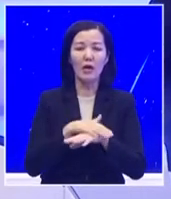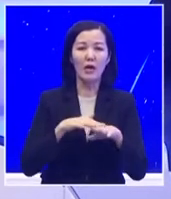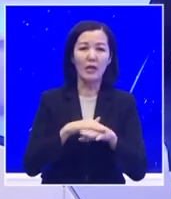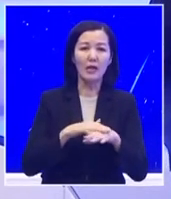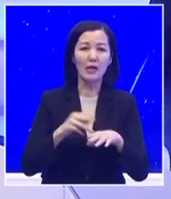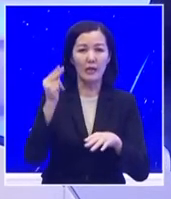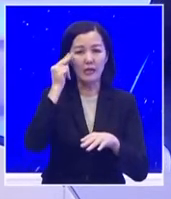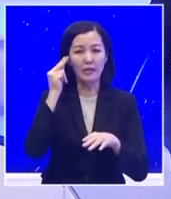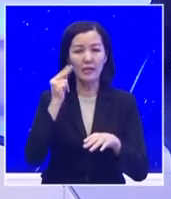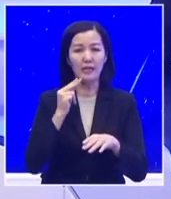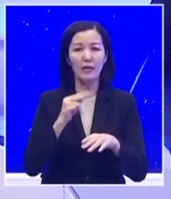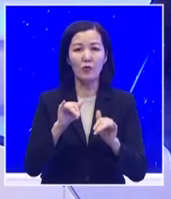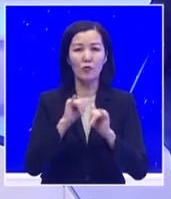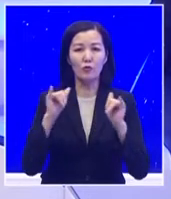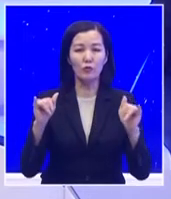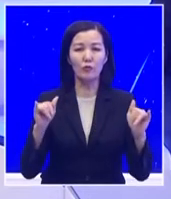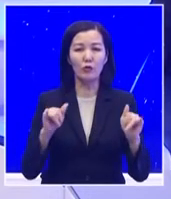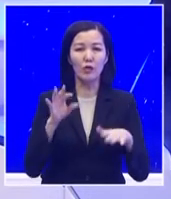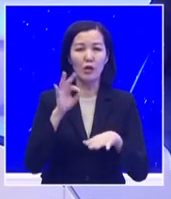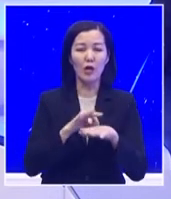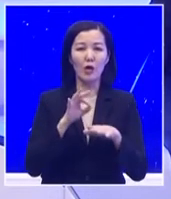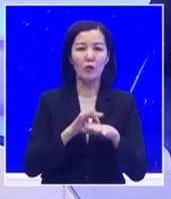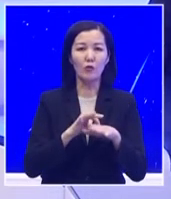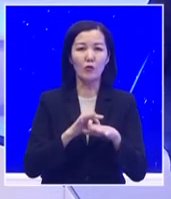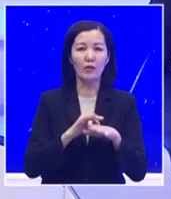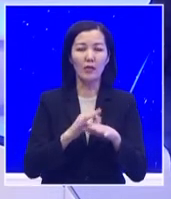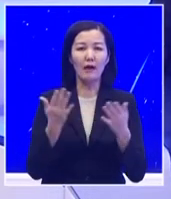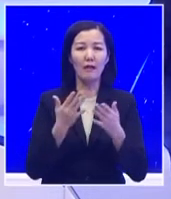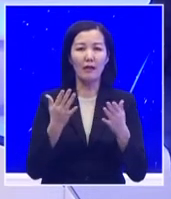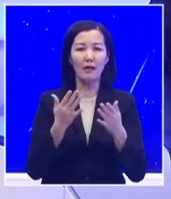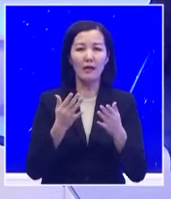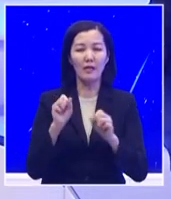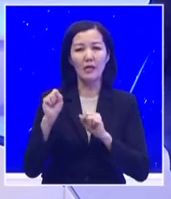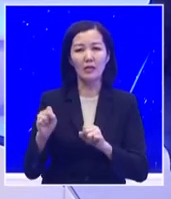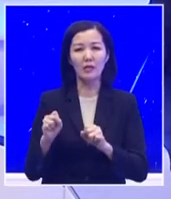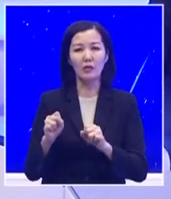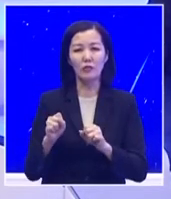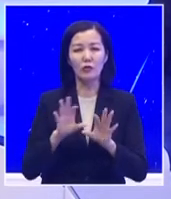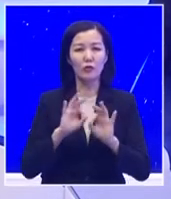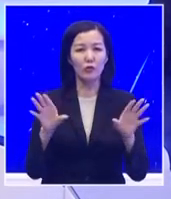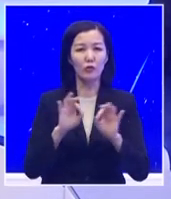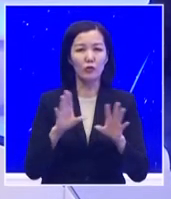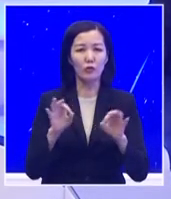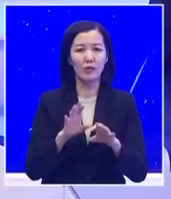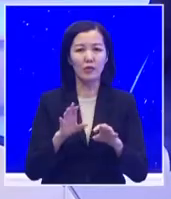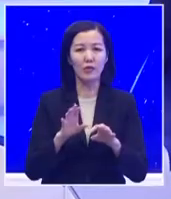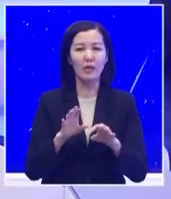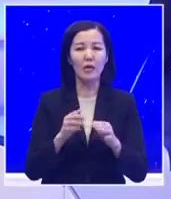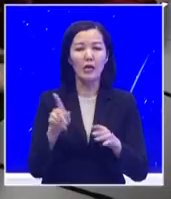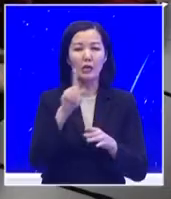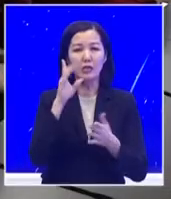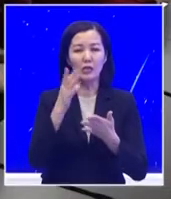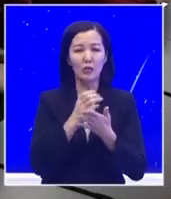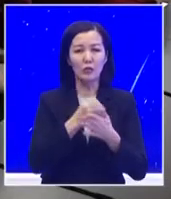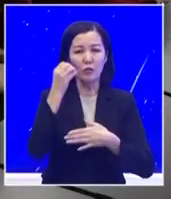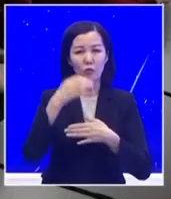мамандары халыққа аспан асты елінде өршіп тұрған дерттің белгілерімен одан сақтану жолдарымен бөлісті. Эпидемиолог маман жастар